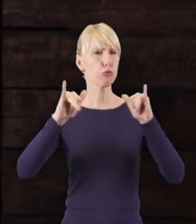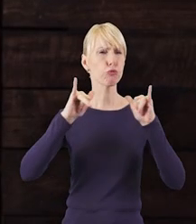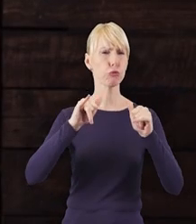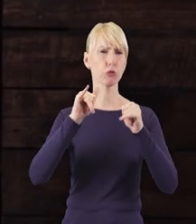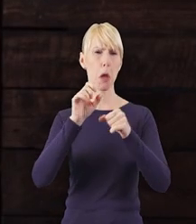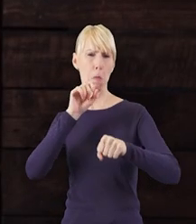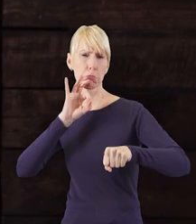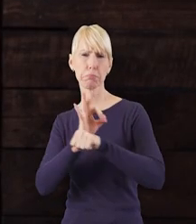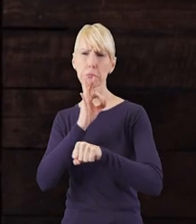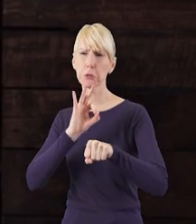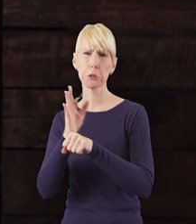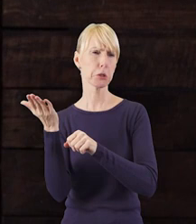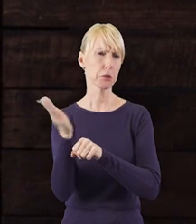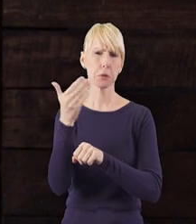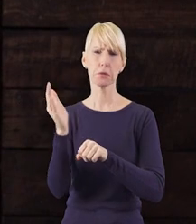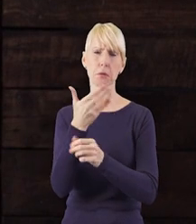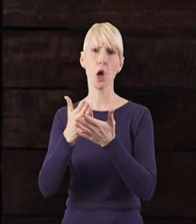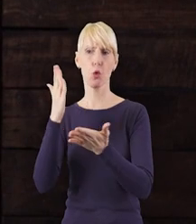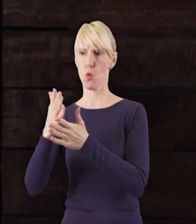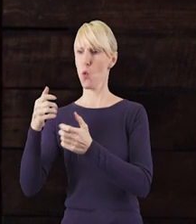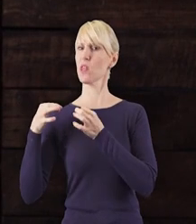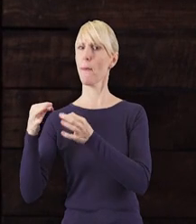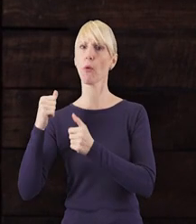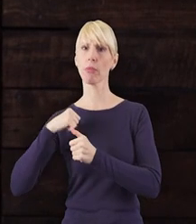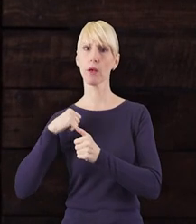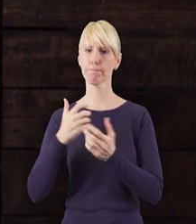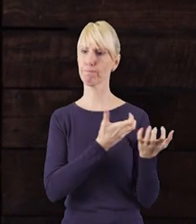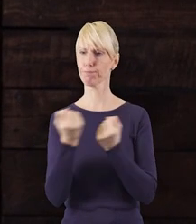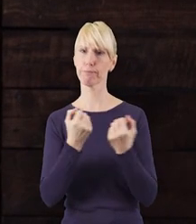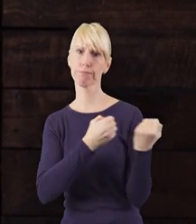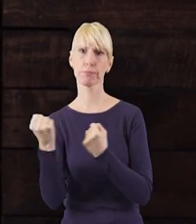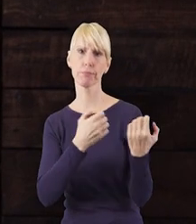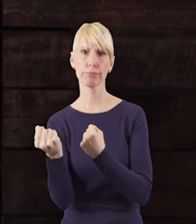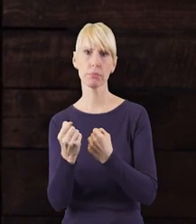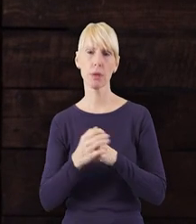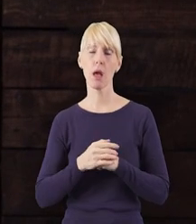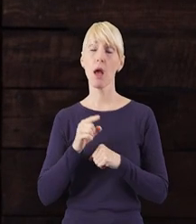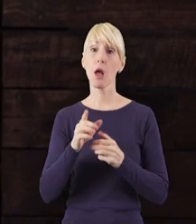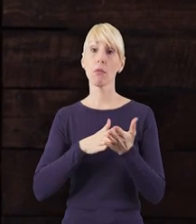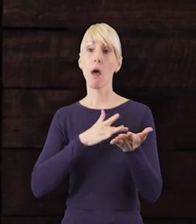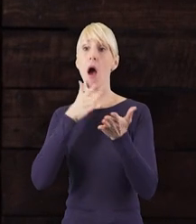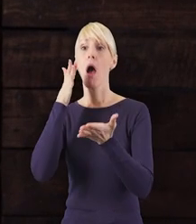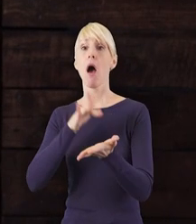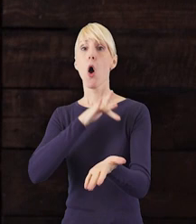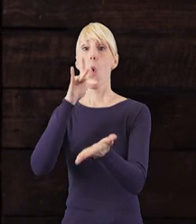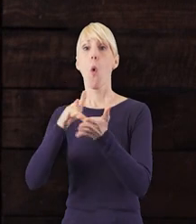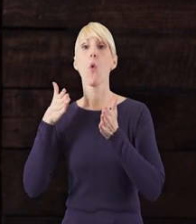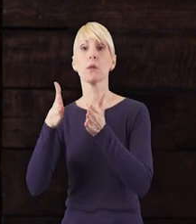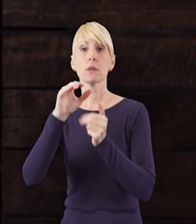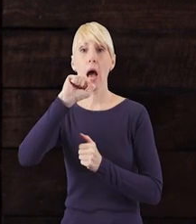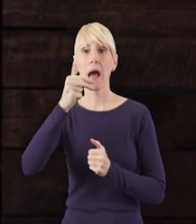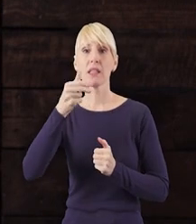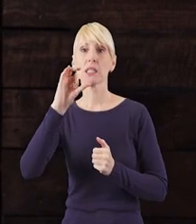i wyzwiskami przeganiani do czekających już samochodów. Transporty więźniów kierowane były na ulicę Anstata